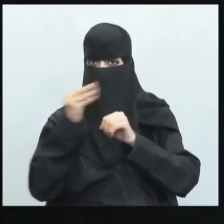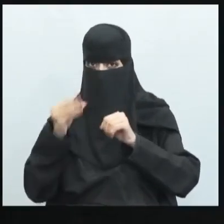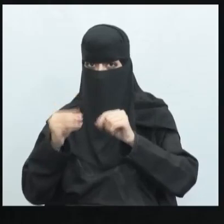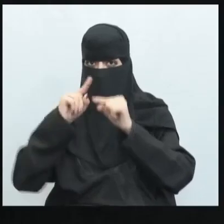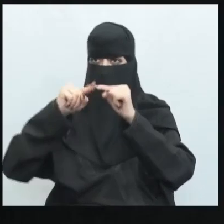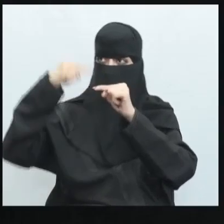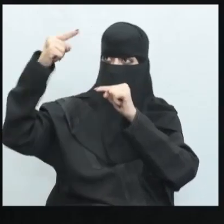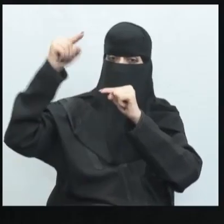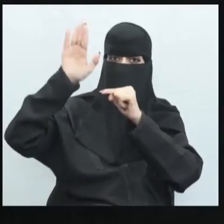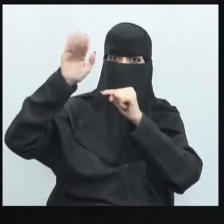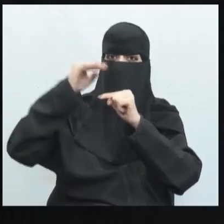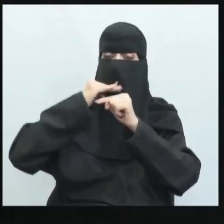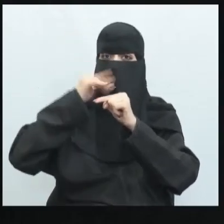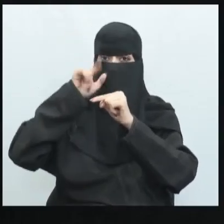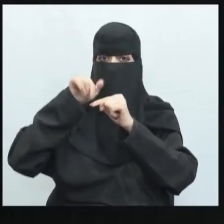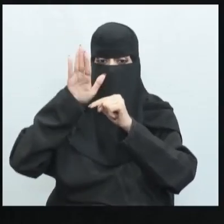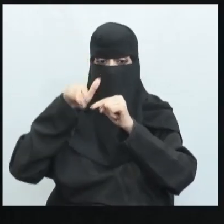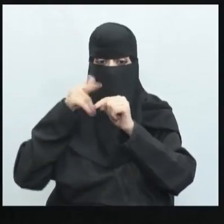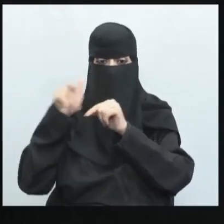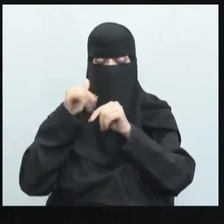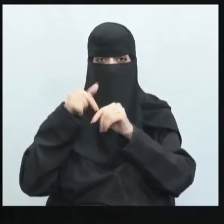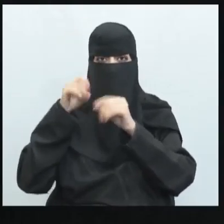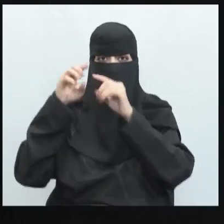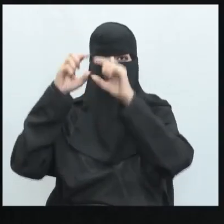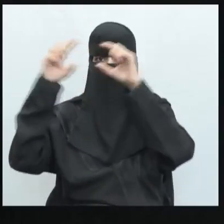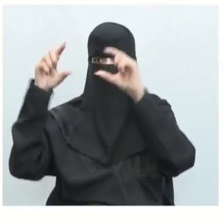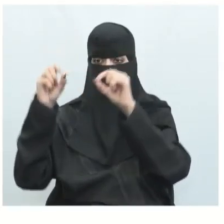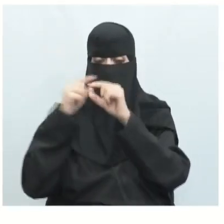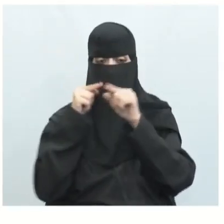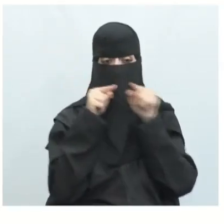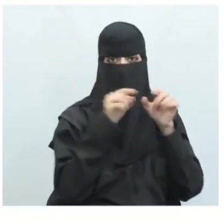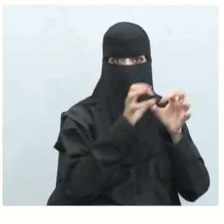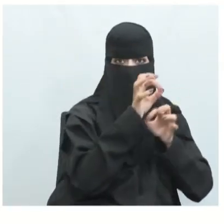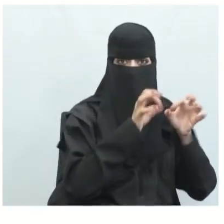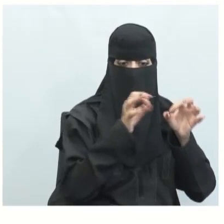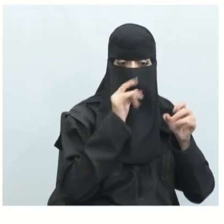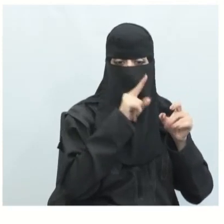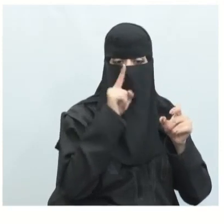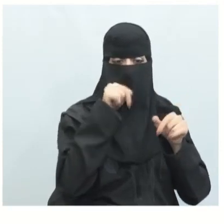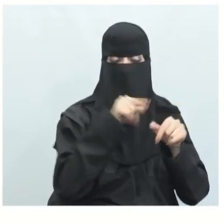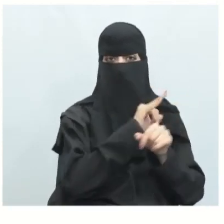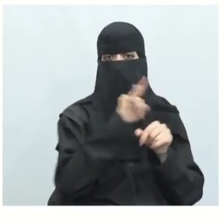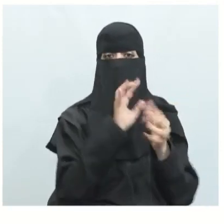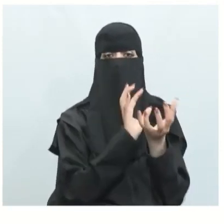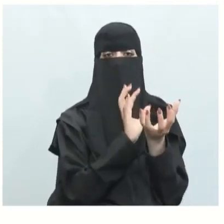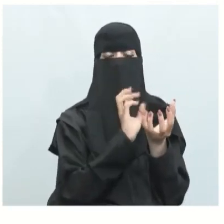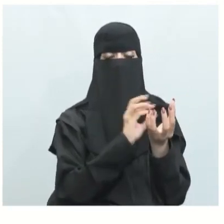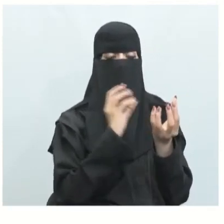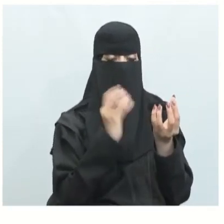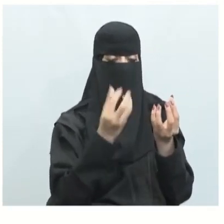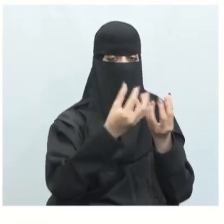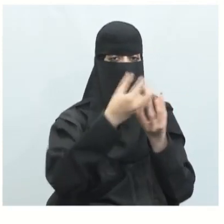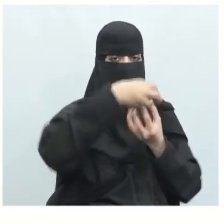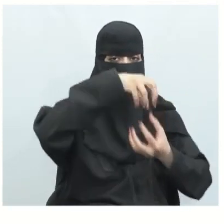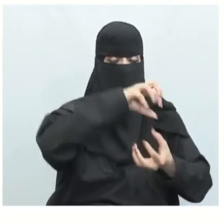ولدينا اب في الشجره اما في المخططات لدينا لا تنطبق